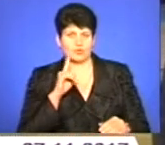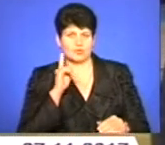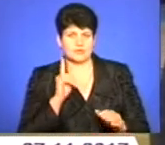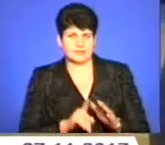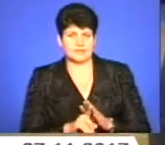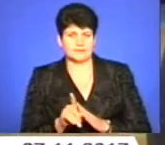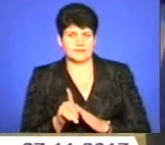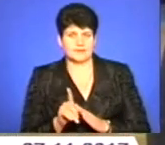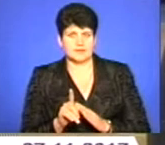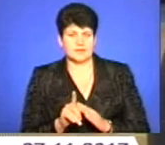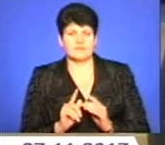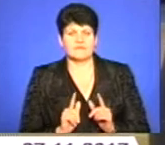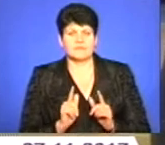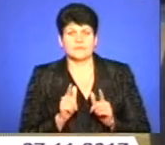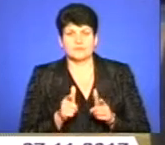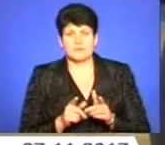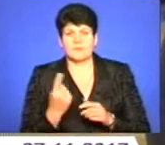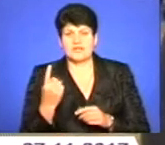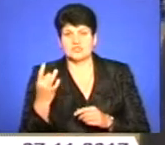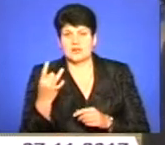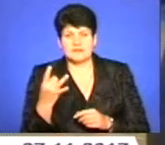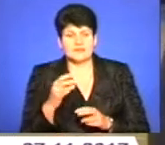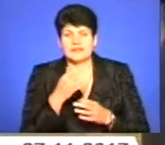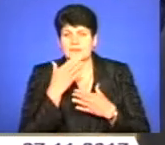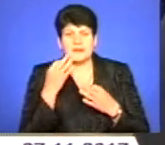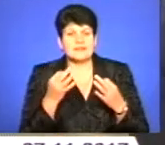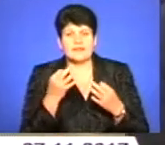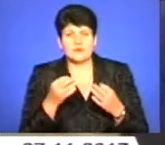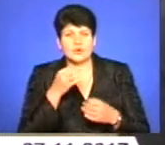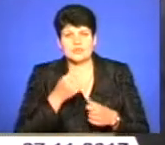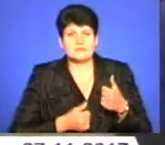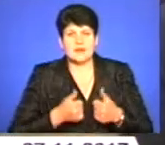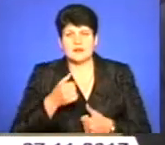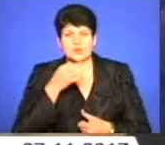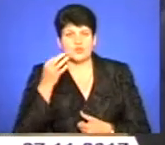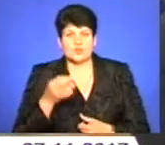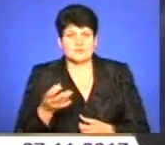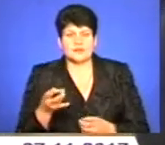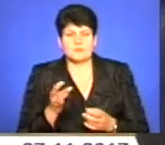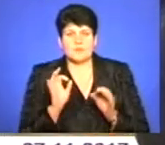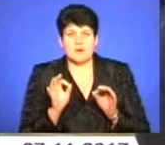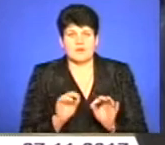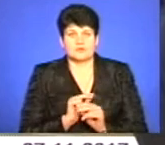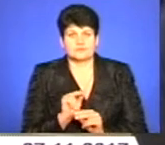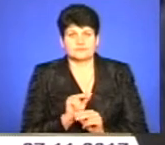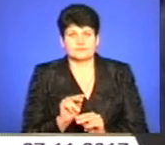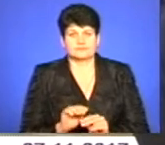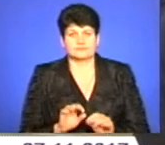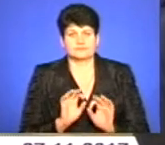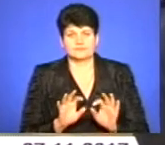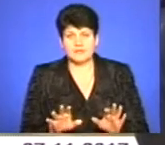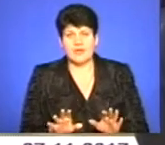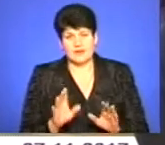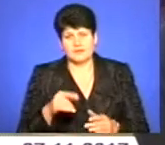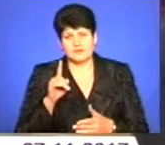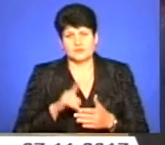які виступають перший раз. Перший раз вони не мають ніякого змагального досвіду і потрібно було правильно налаштувати їх. Але впевнений,